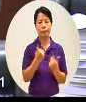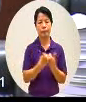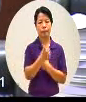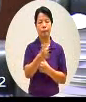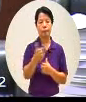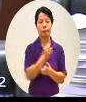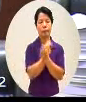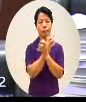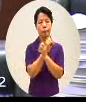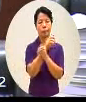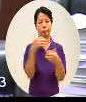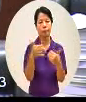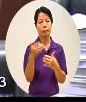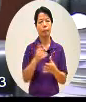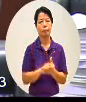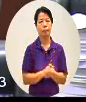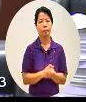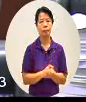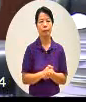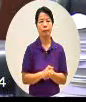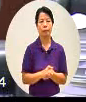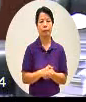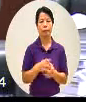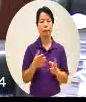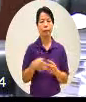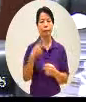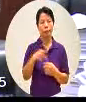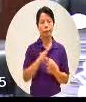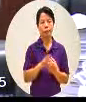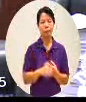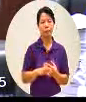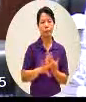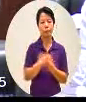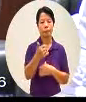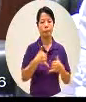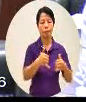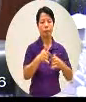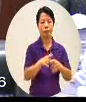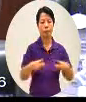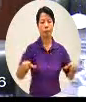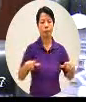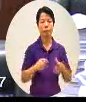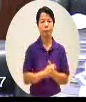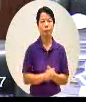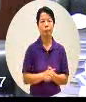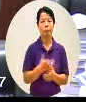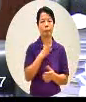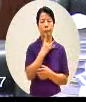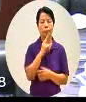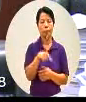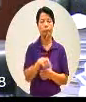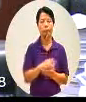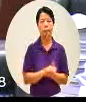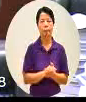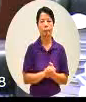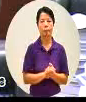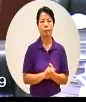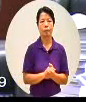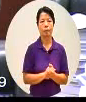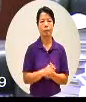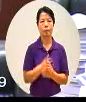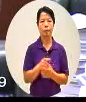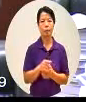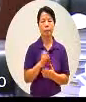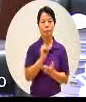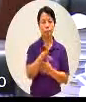耗资的问题，啊还有其他。道路的拓宽，这很奇怪呢。人家跟你